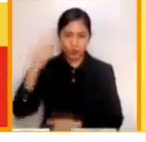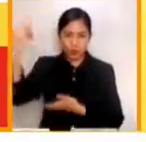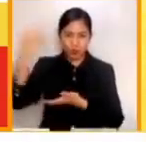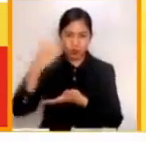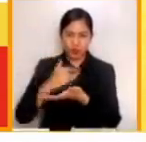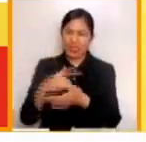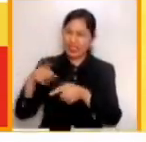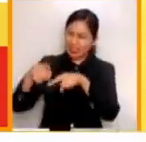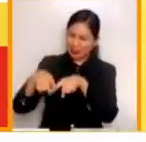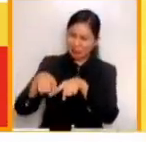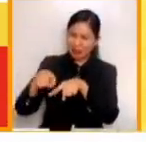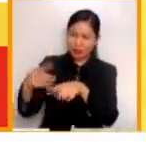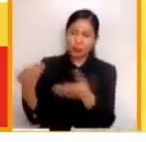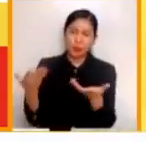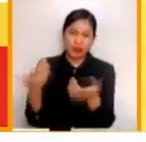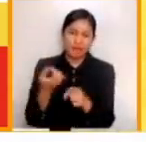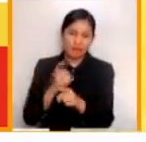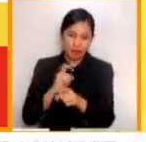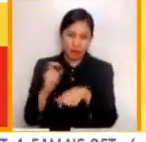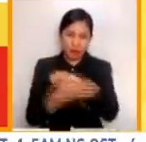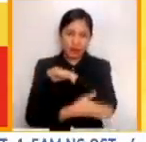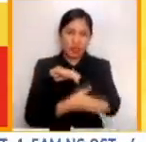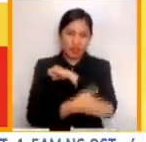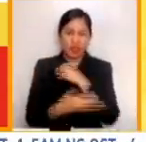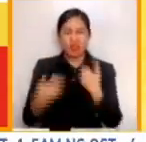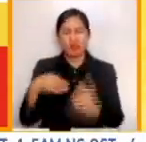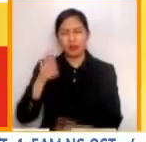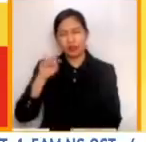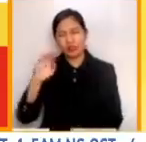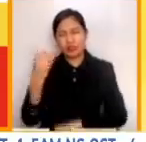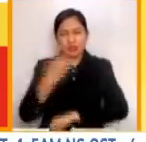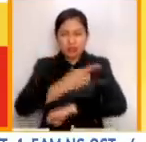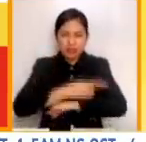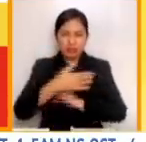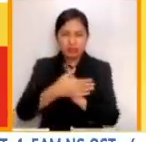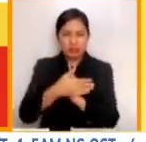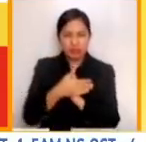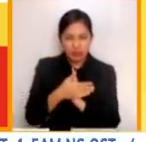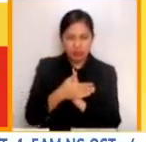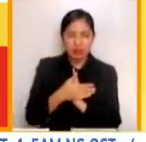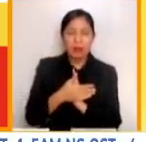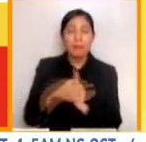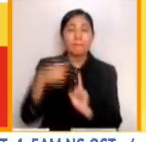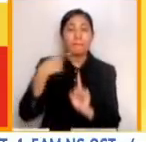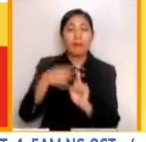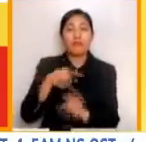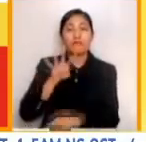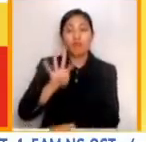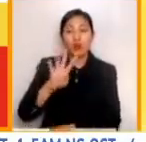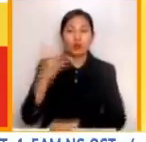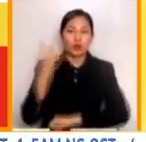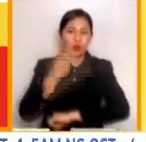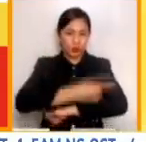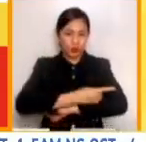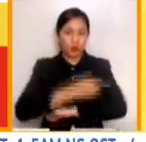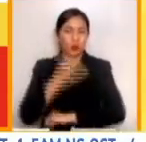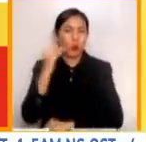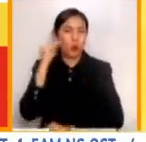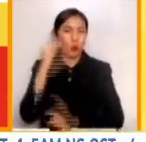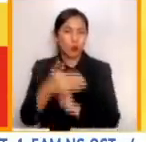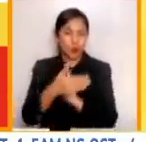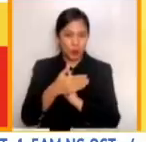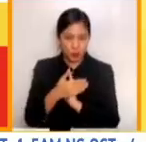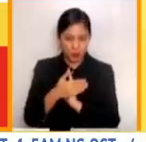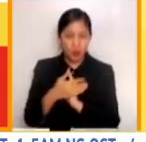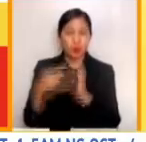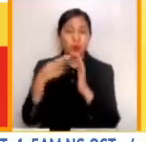hanggang 10 araw ang facility-based quarantine at susundan pa ng 4 araw na home-based quarantine batay sa kasalukuyang protocols ng